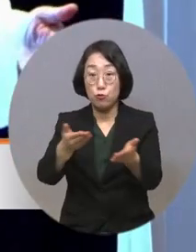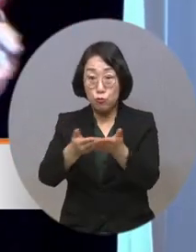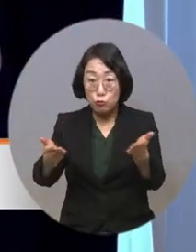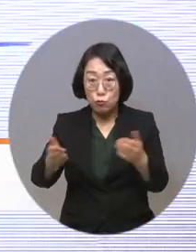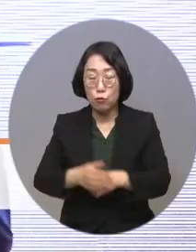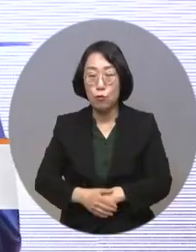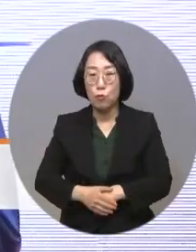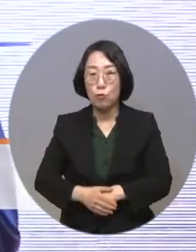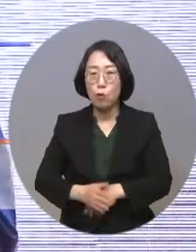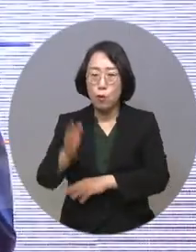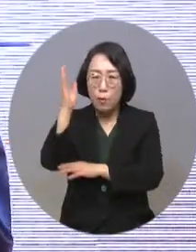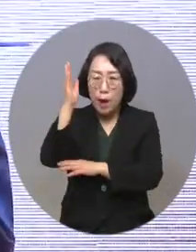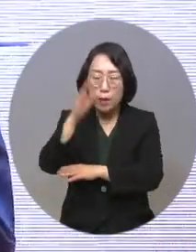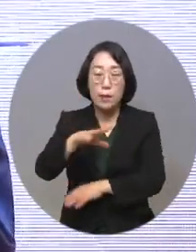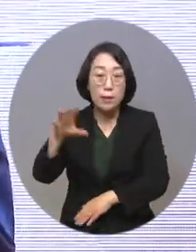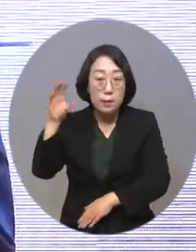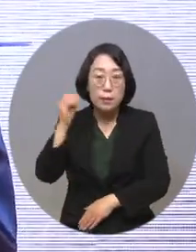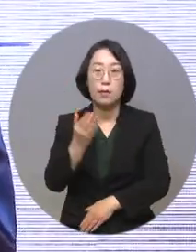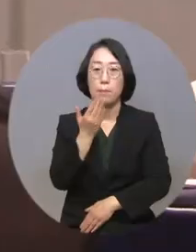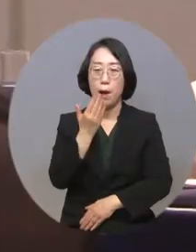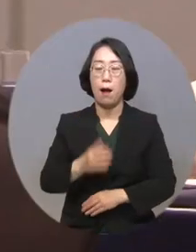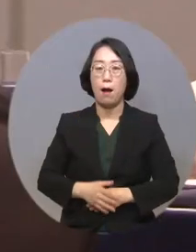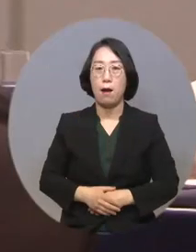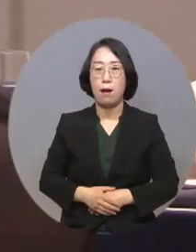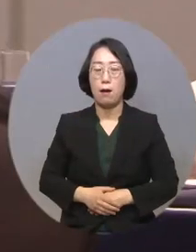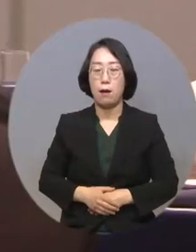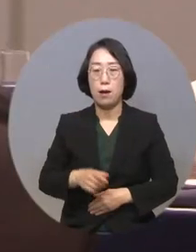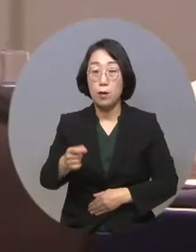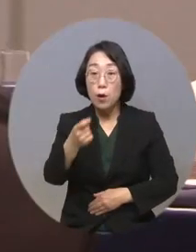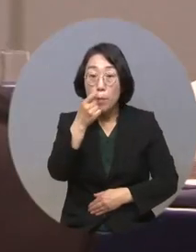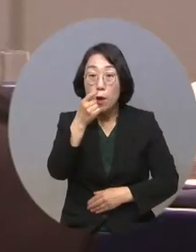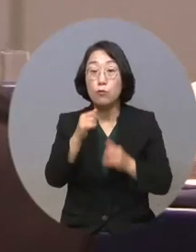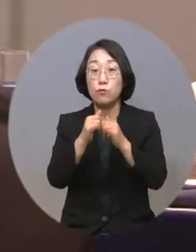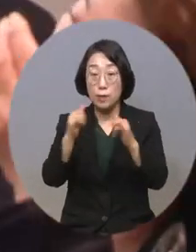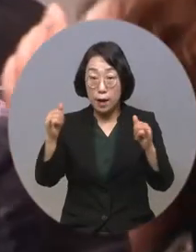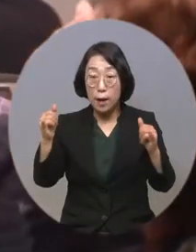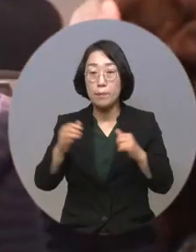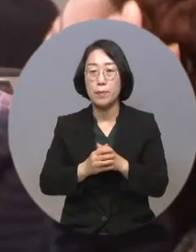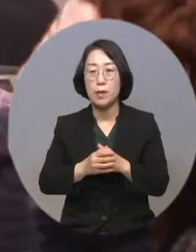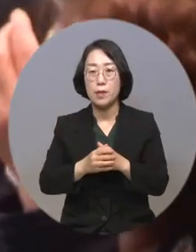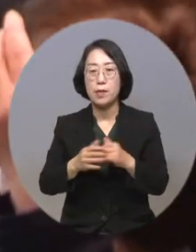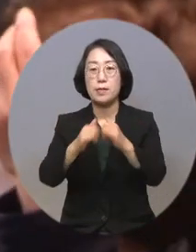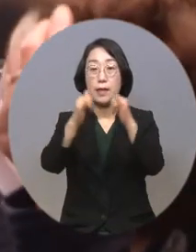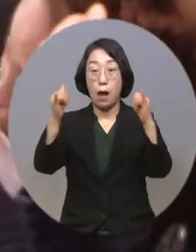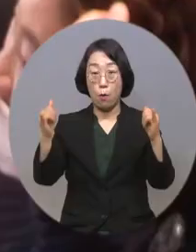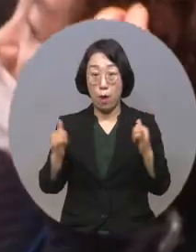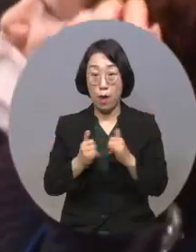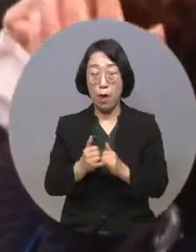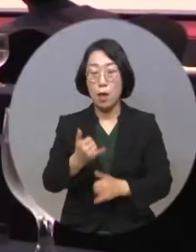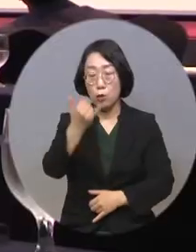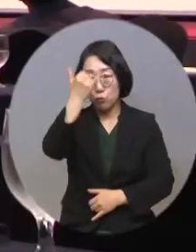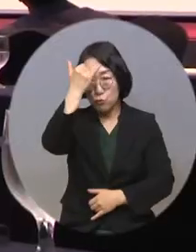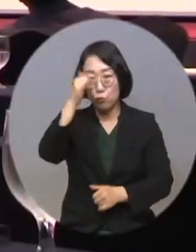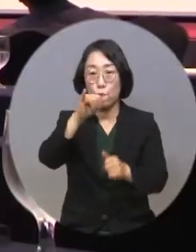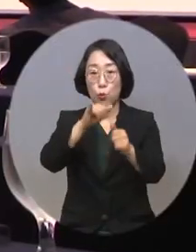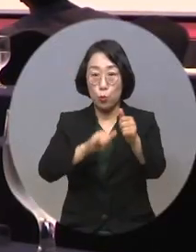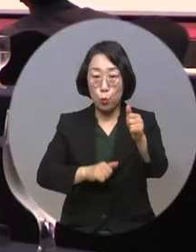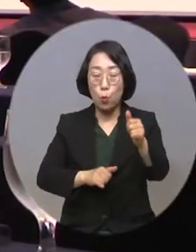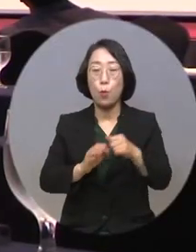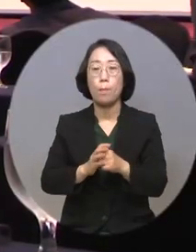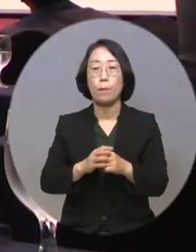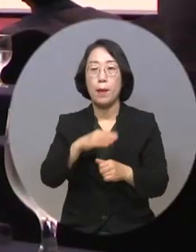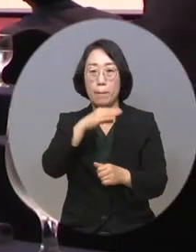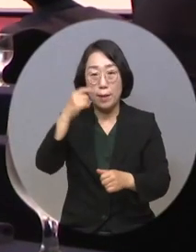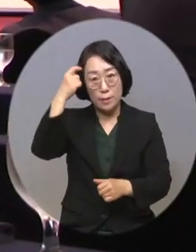명강의 들을 진행해왔습니다 2 를 수강한 수강생들이 지역 사회의 중요 의 사상을 전파하기 위해 급수에